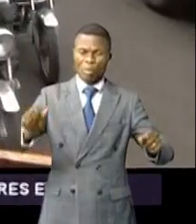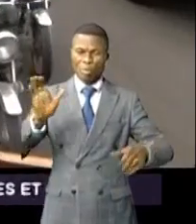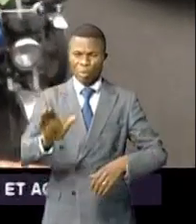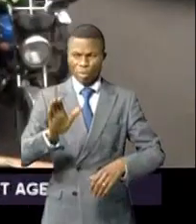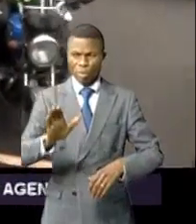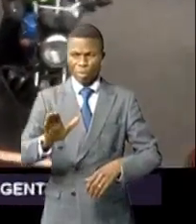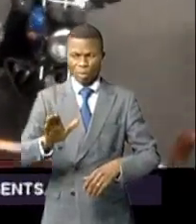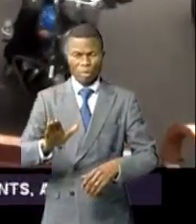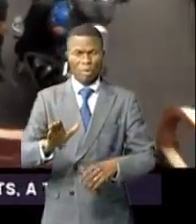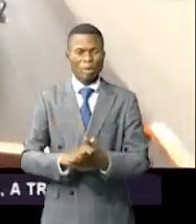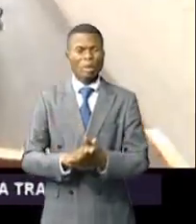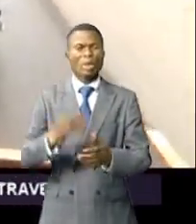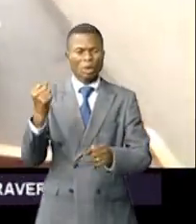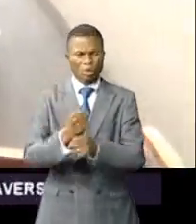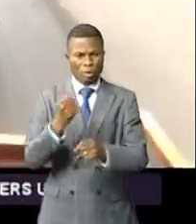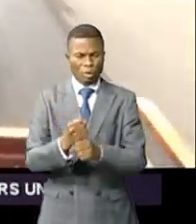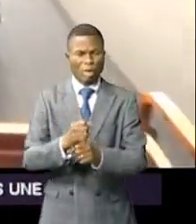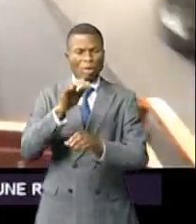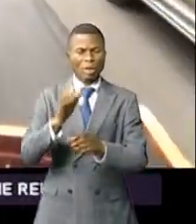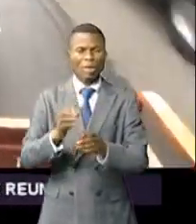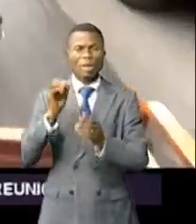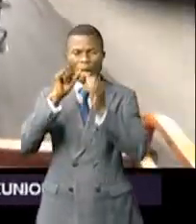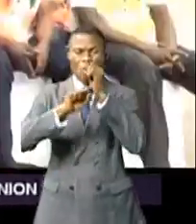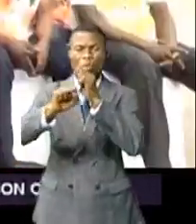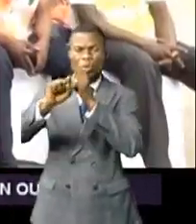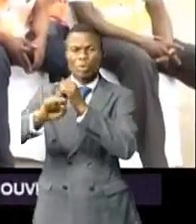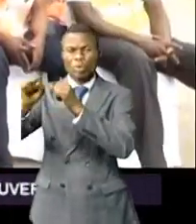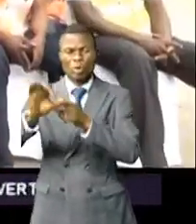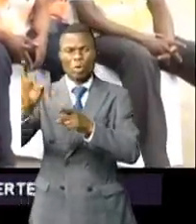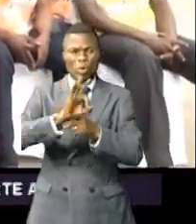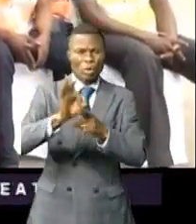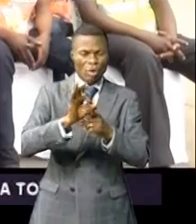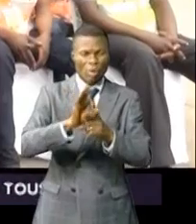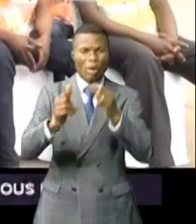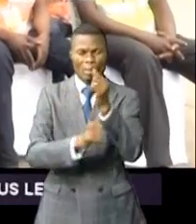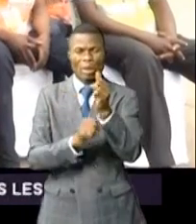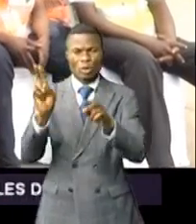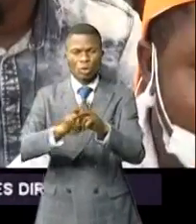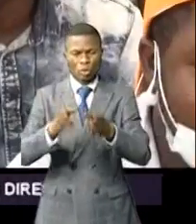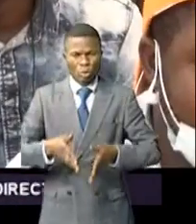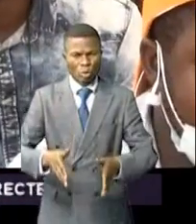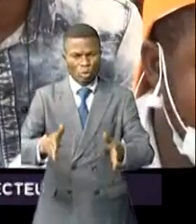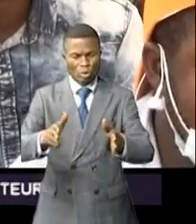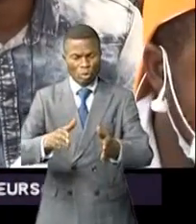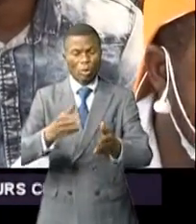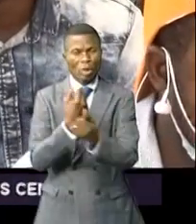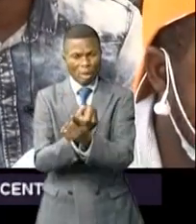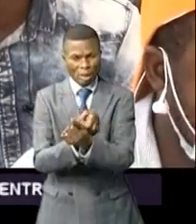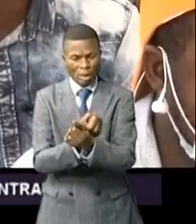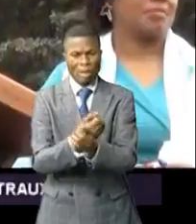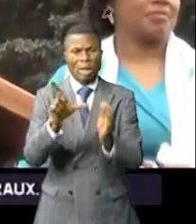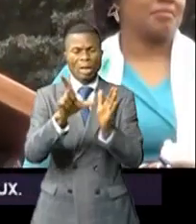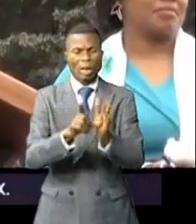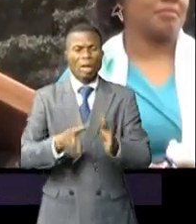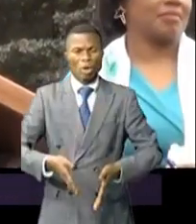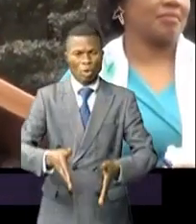Cela s'est fait simultanément avec la sensibilisation et formation des usagers de la route dans l'observance du code de la route